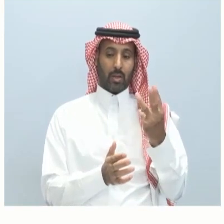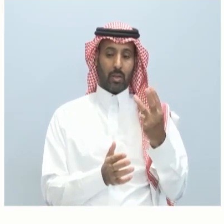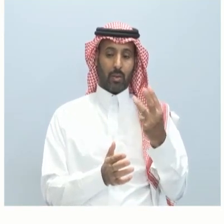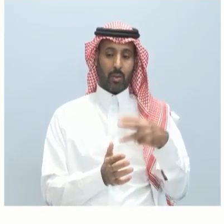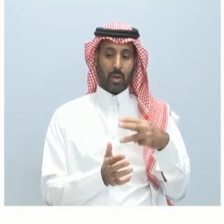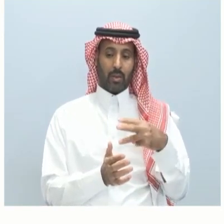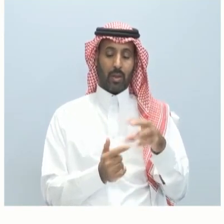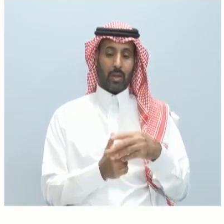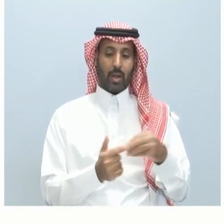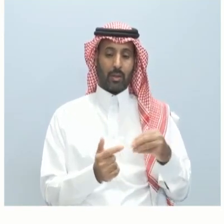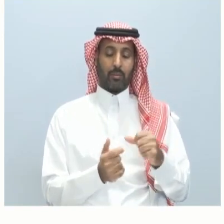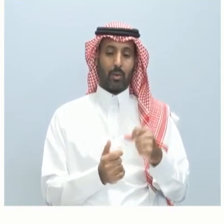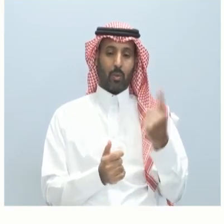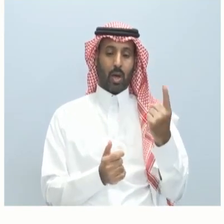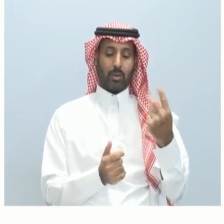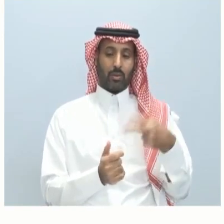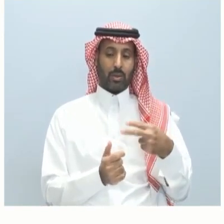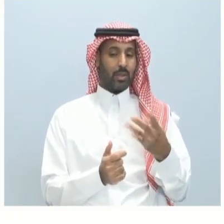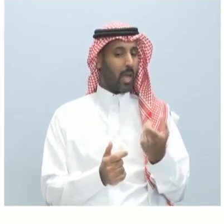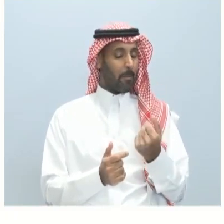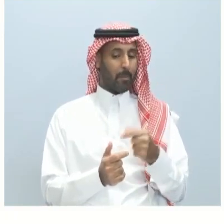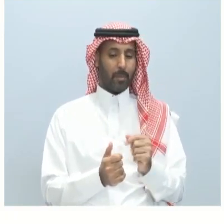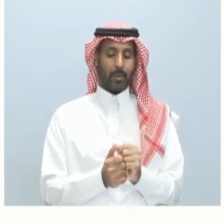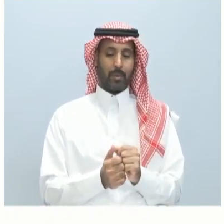منها 2 كم